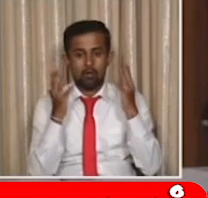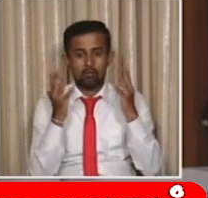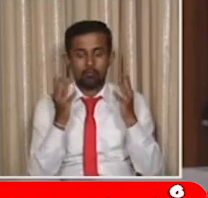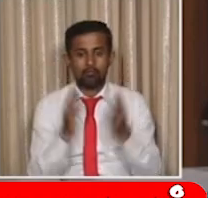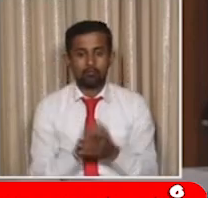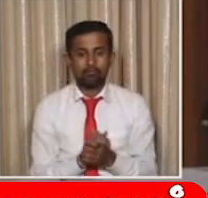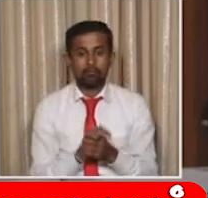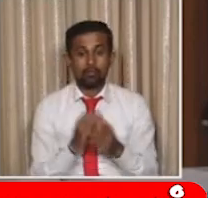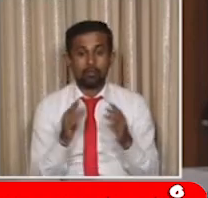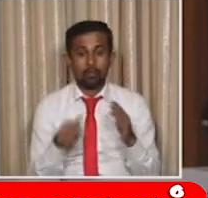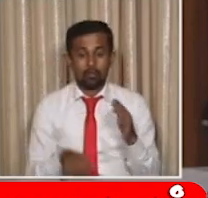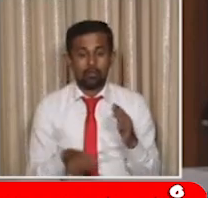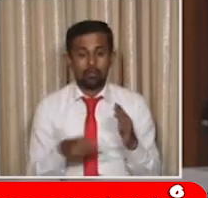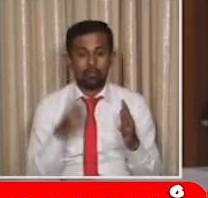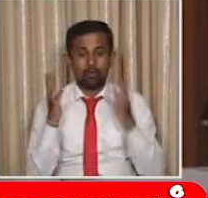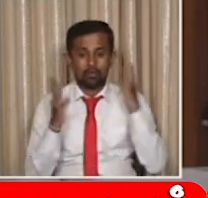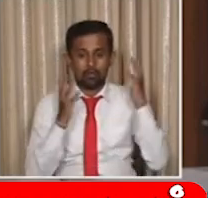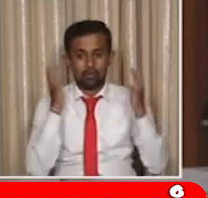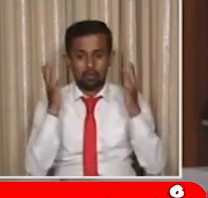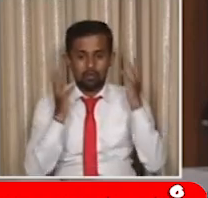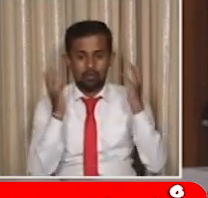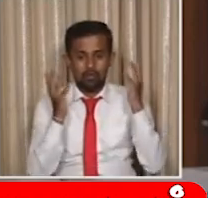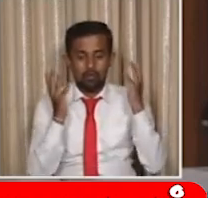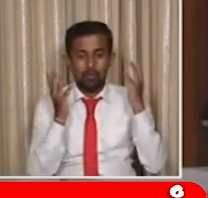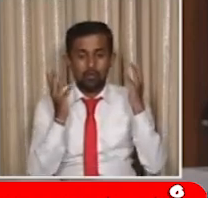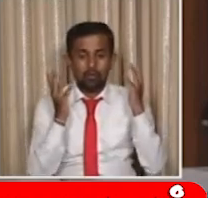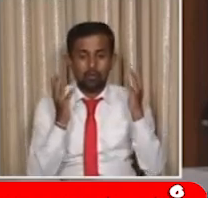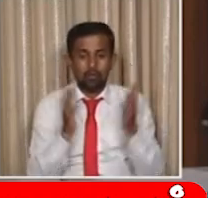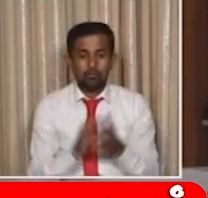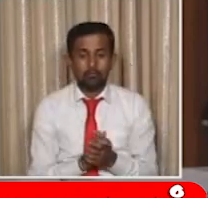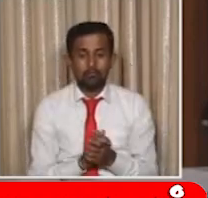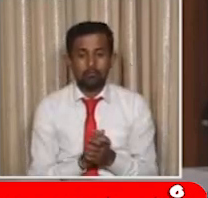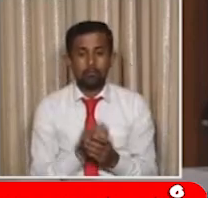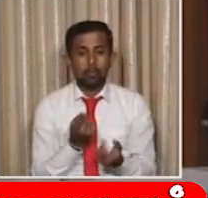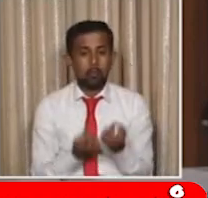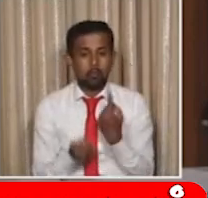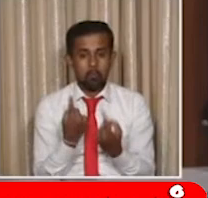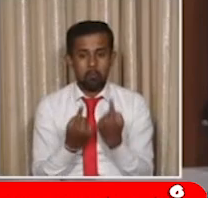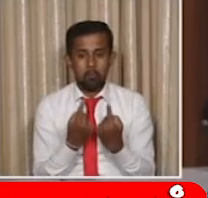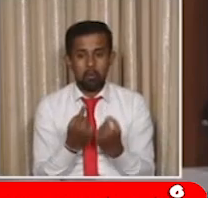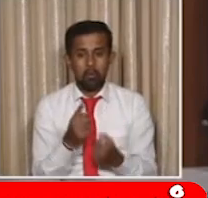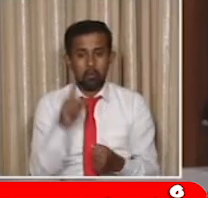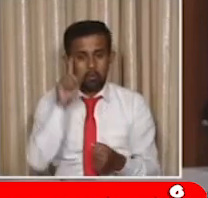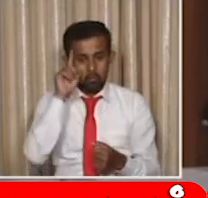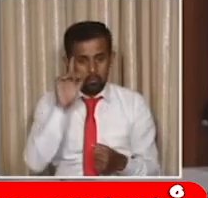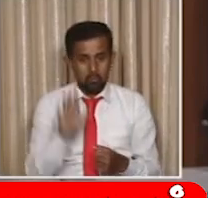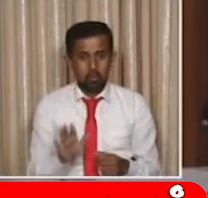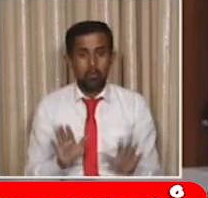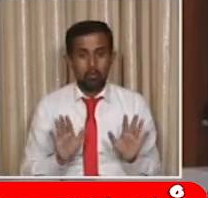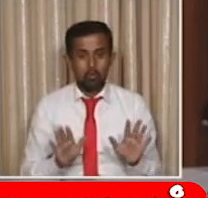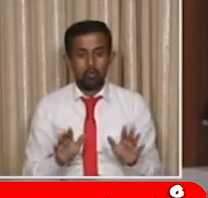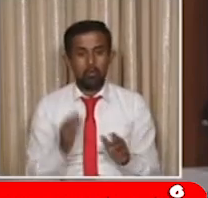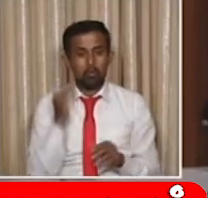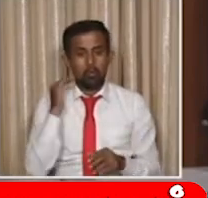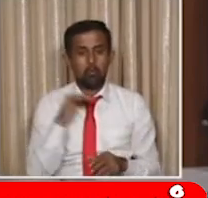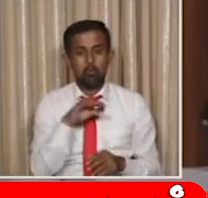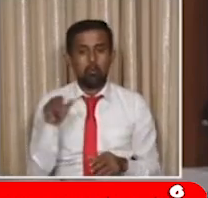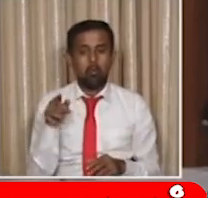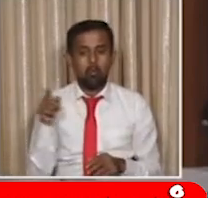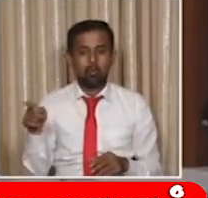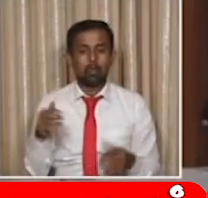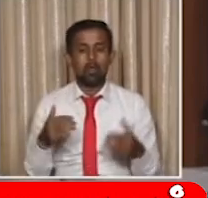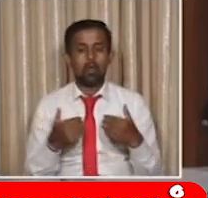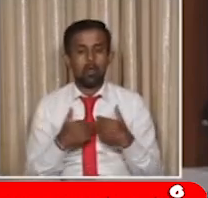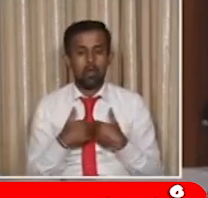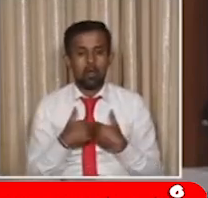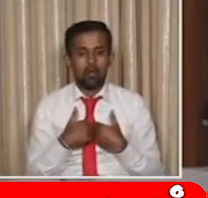இன்றைக்கும் சர்வதேச நீதியை எதிர்பார்த்து காத்திருக்கிற மக்களுக்கு நாங்கள் சர்வதேசத்தை